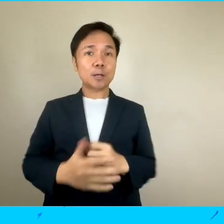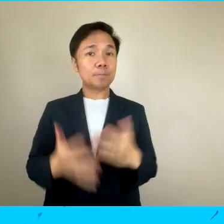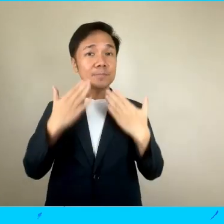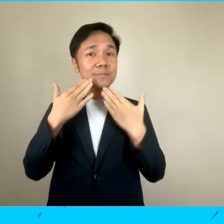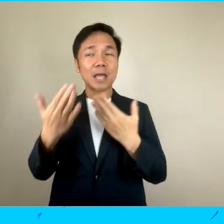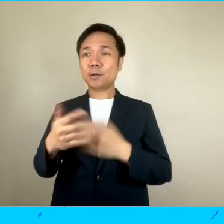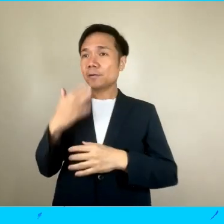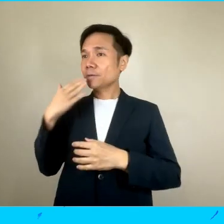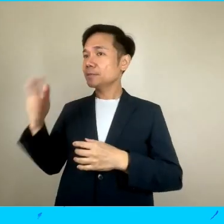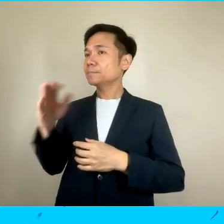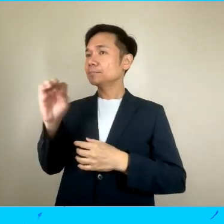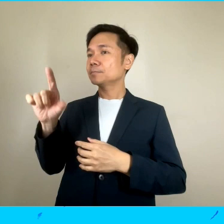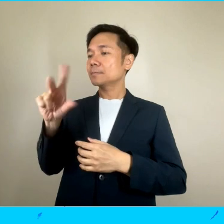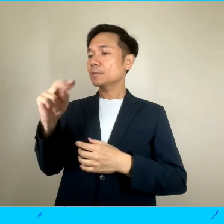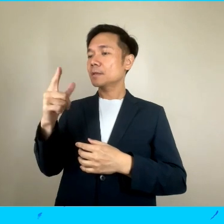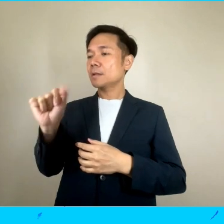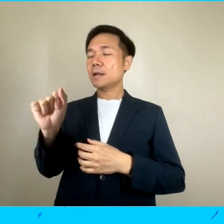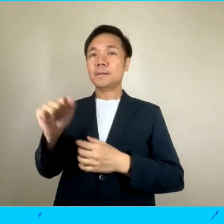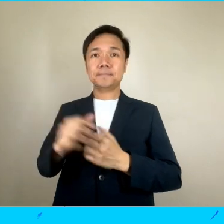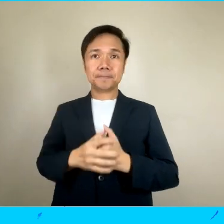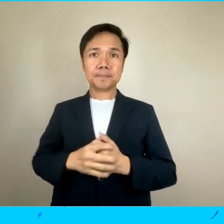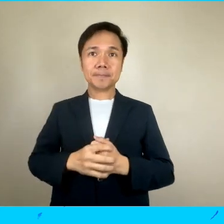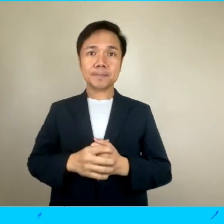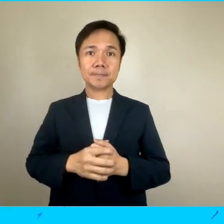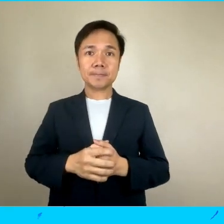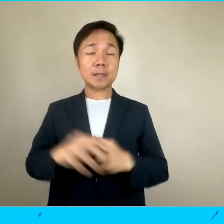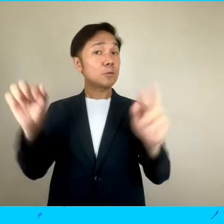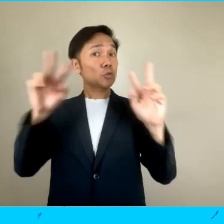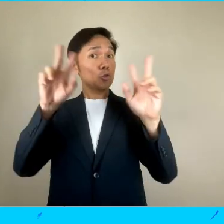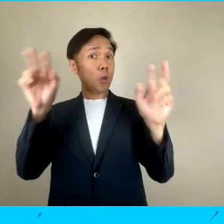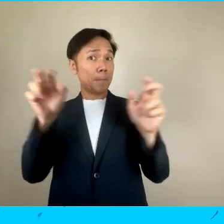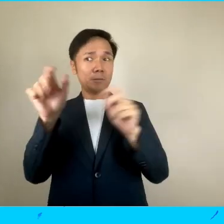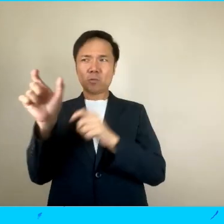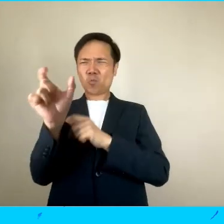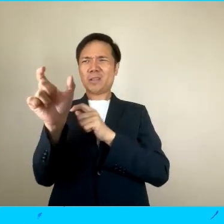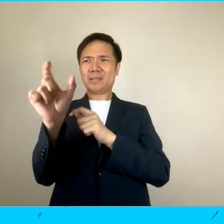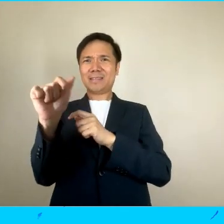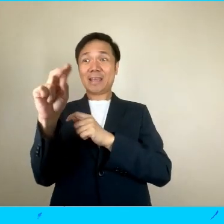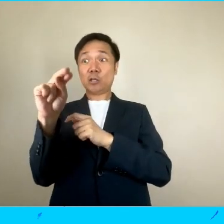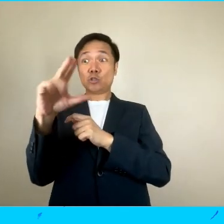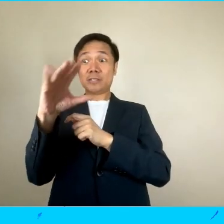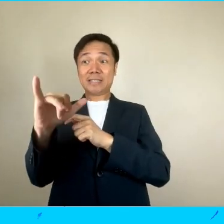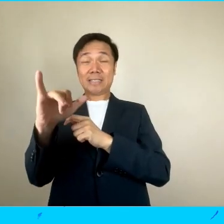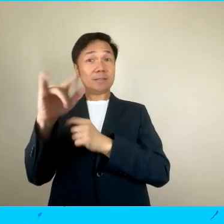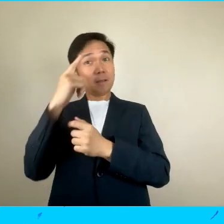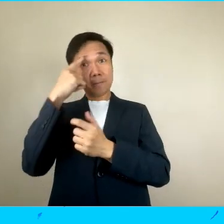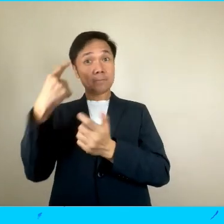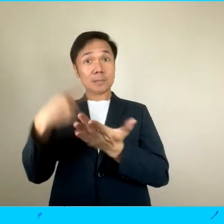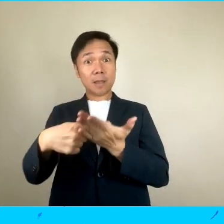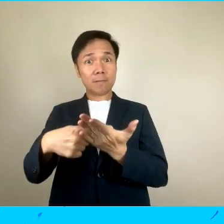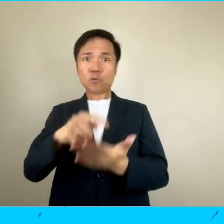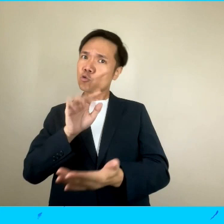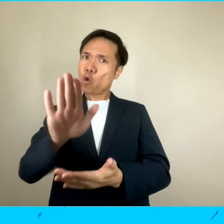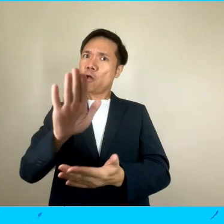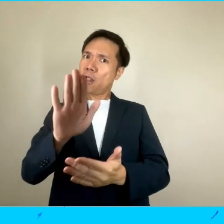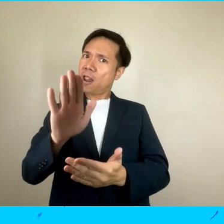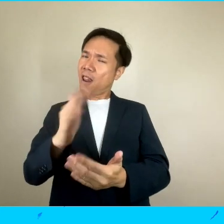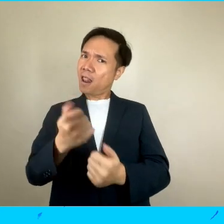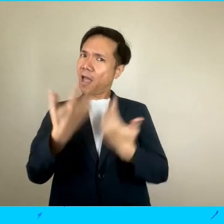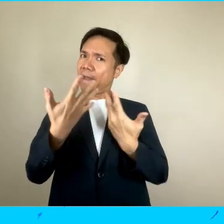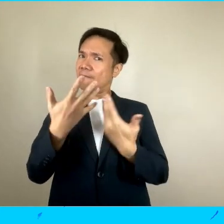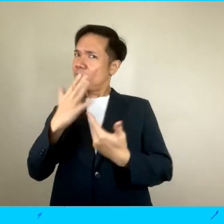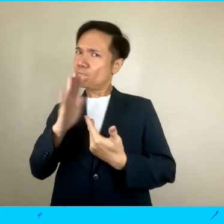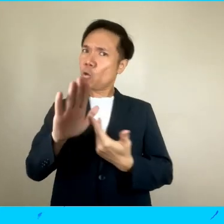Merci. C'est Linga. Donc, on voit que l'agence est